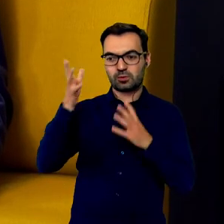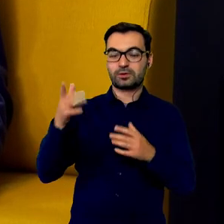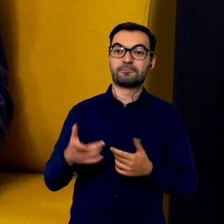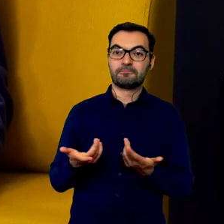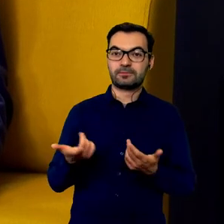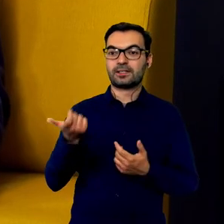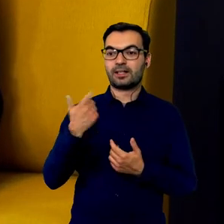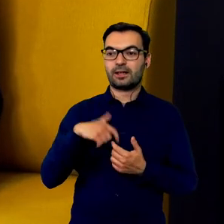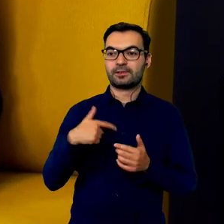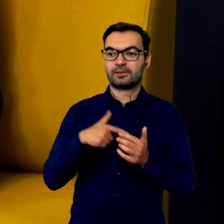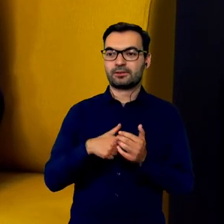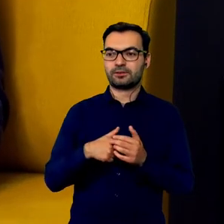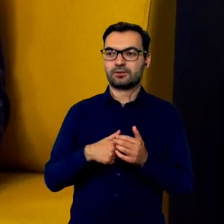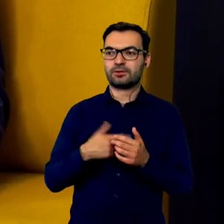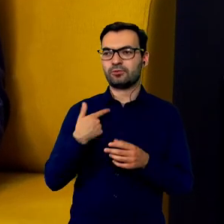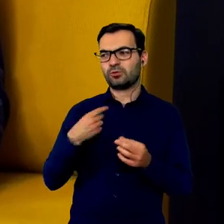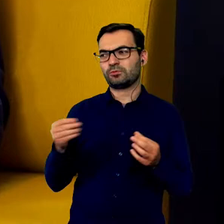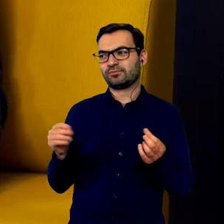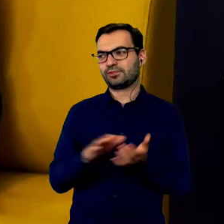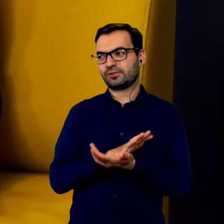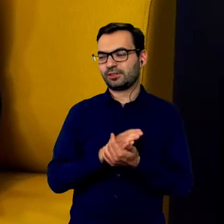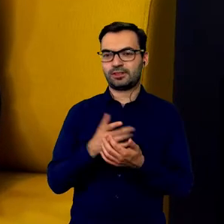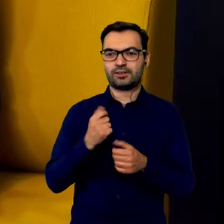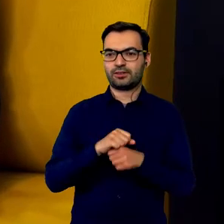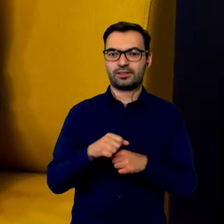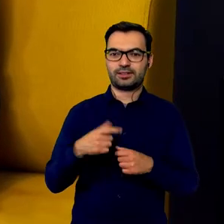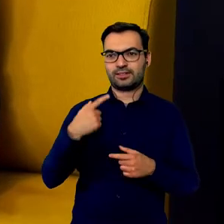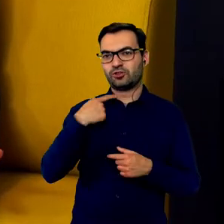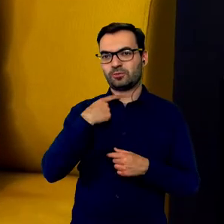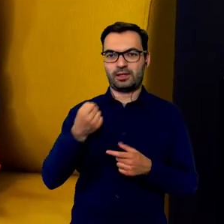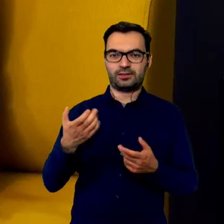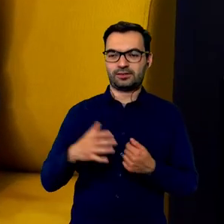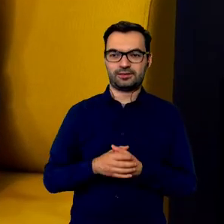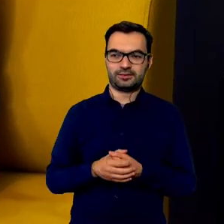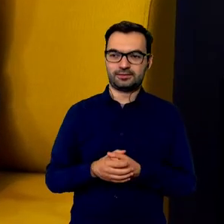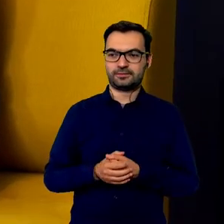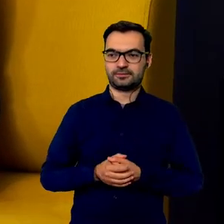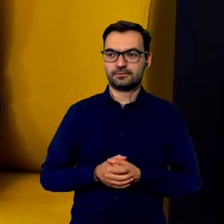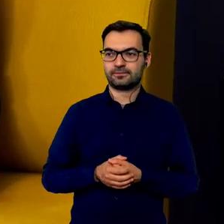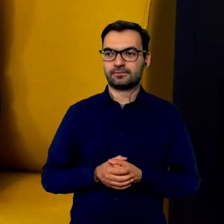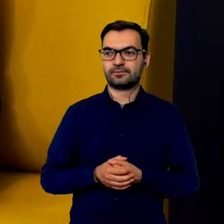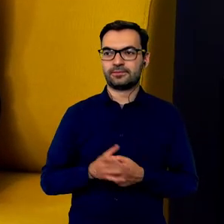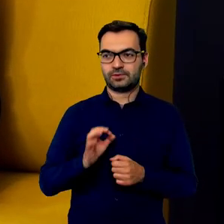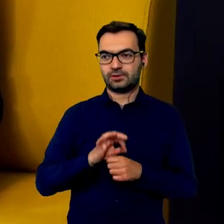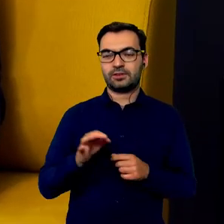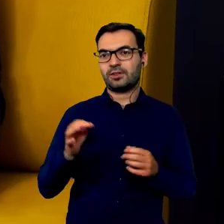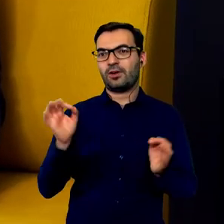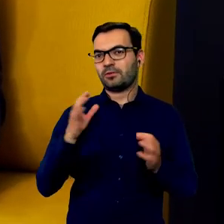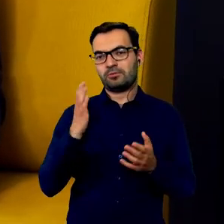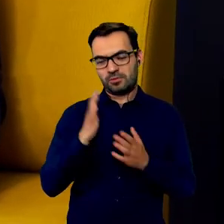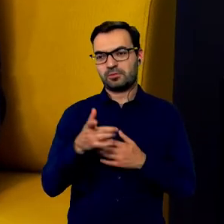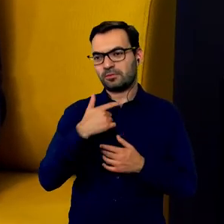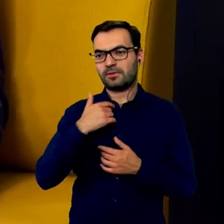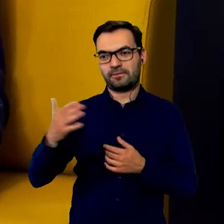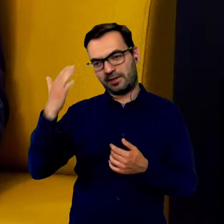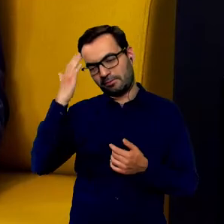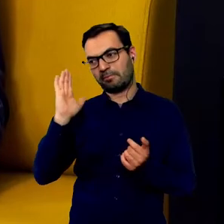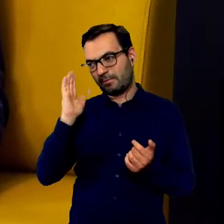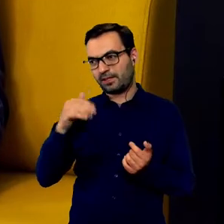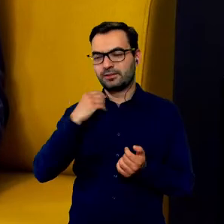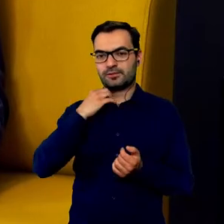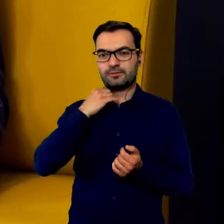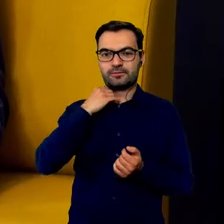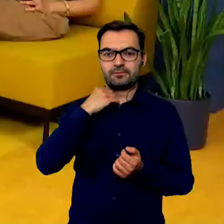to jest, przyzwyczailiśmy się do tego, nie jest to kabaretowe, że robią takie rzeczy, czy przerażające, tylko wiemy, że tak